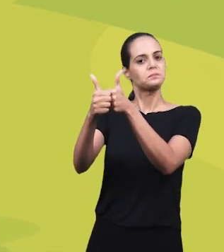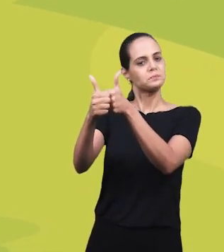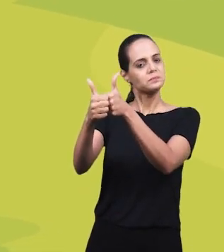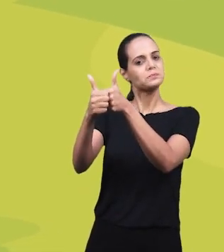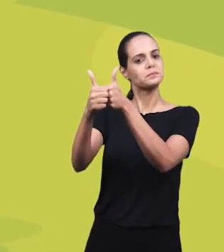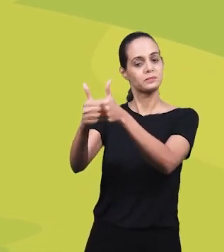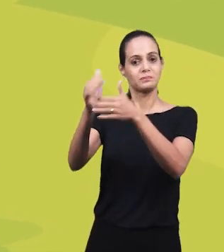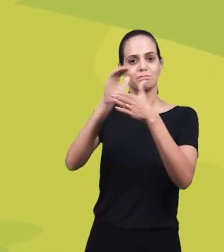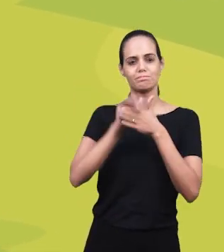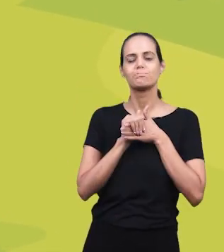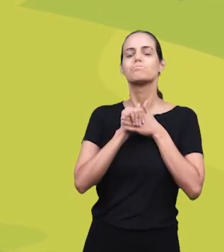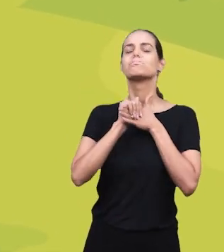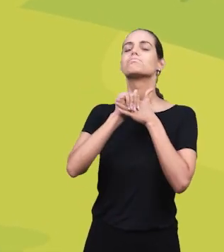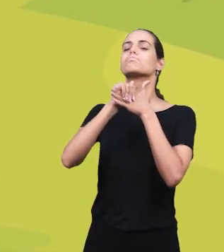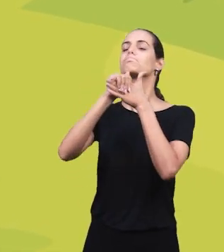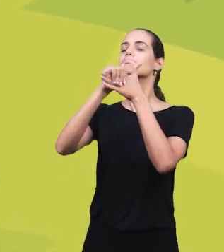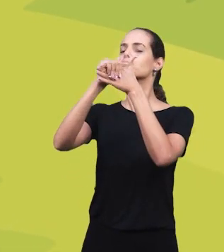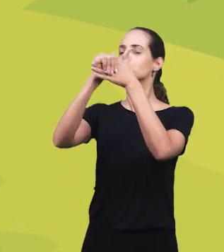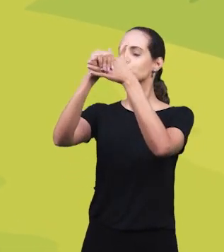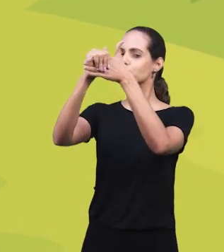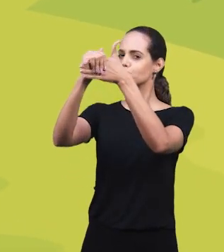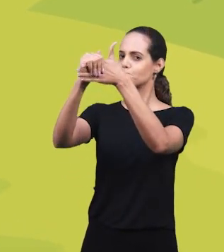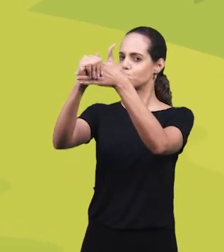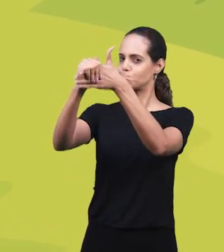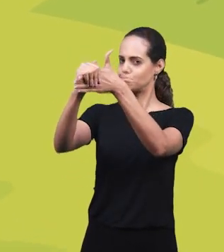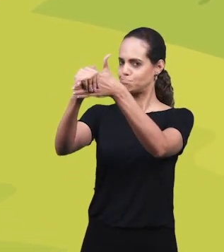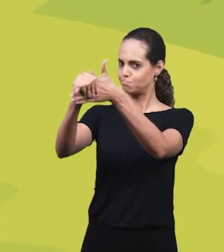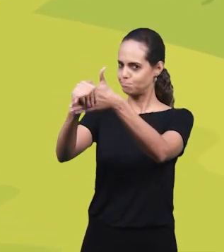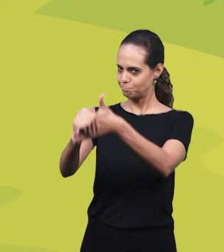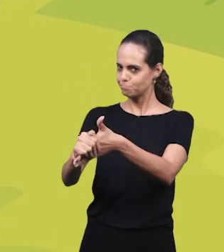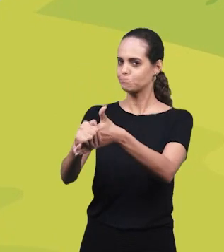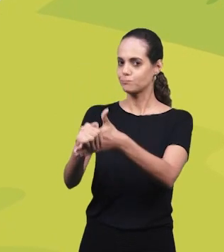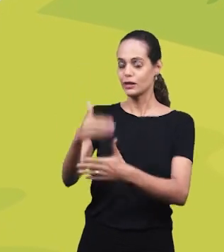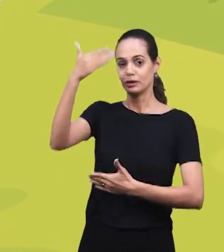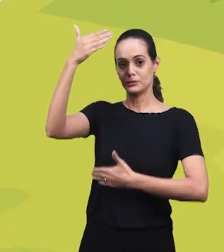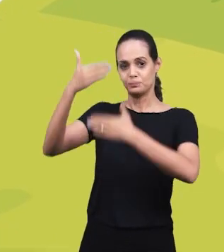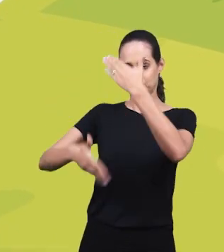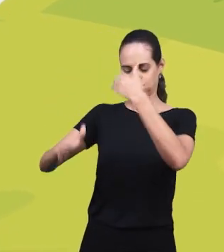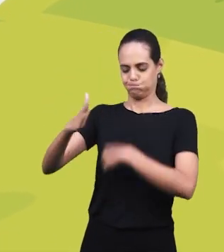presença e vos guiarei. Andai na minha presença